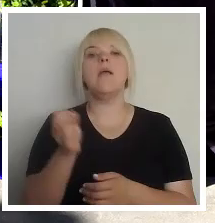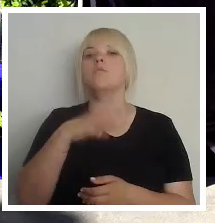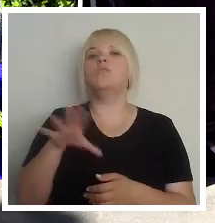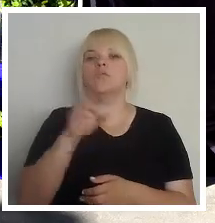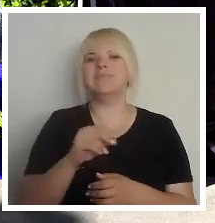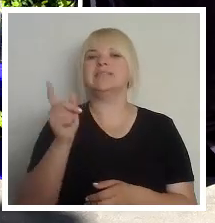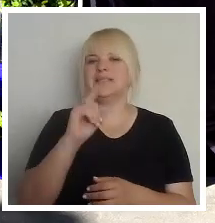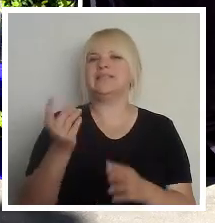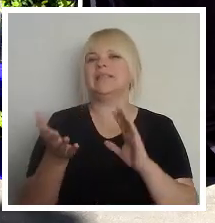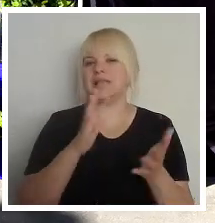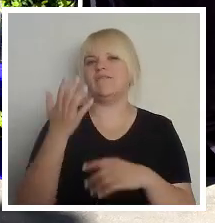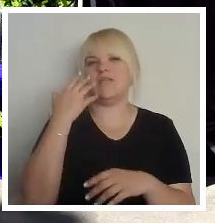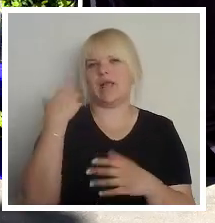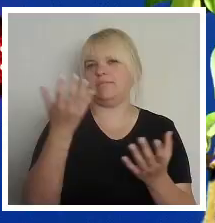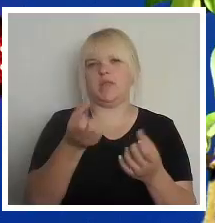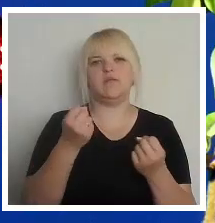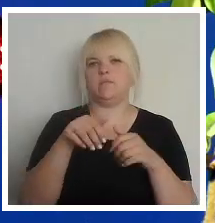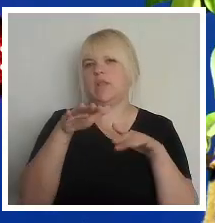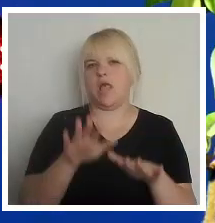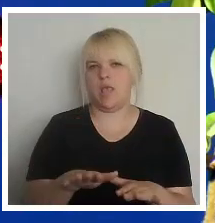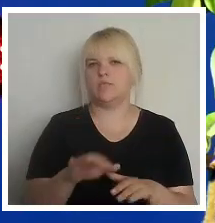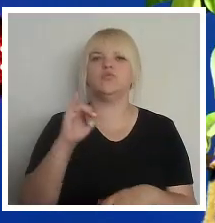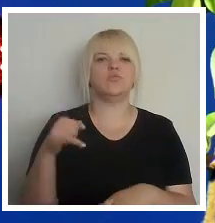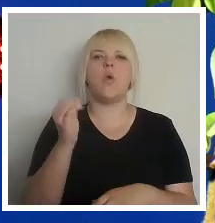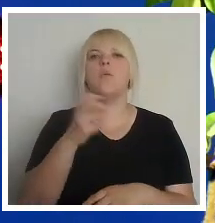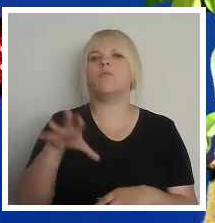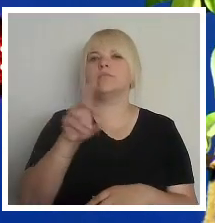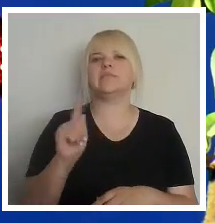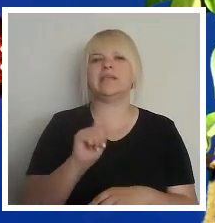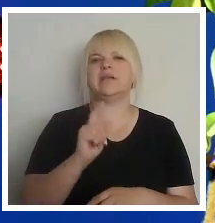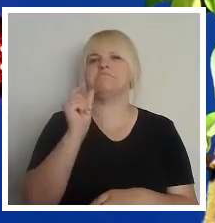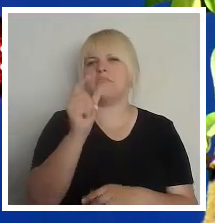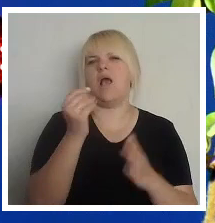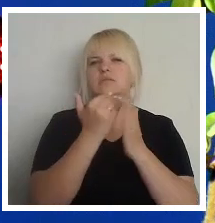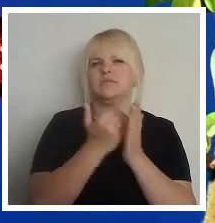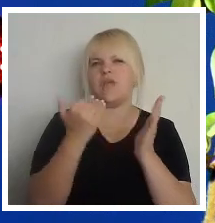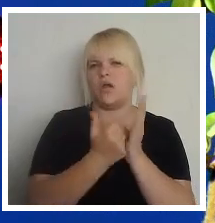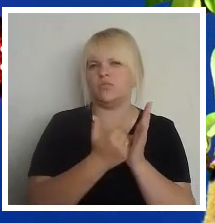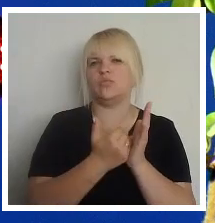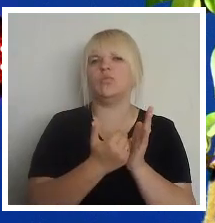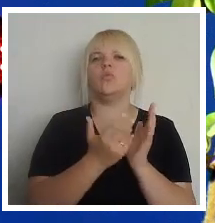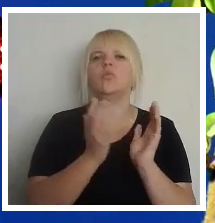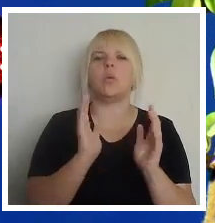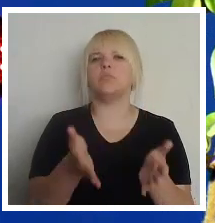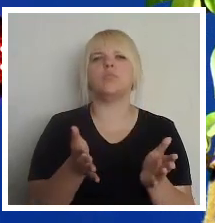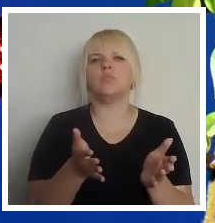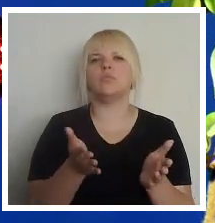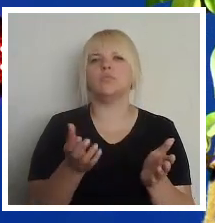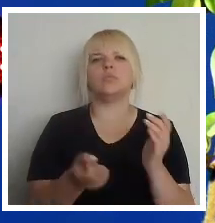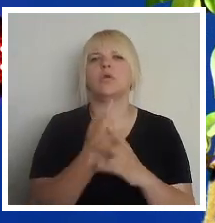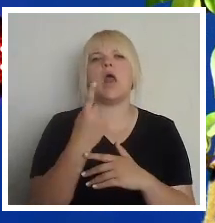diezgan viegli pieņemt tos lēmumus, jo mums ir maz tāda satura, kurš būtu